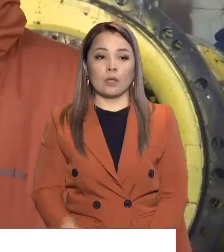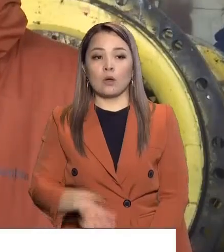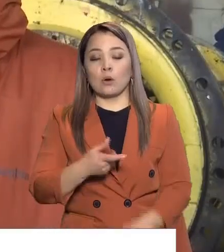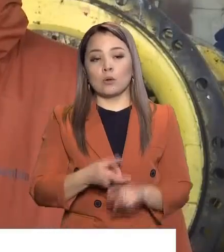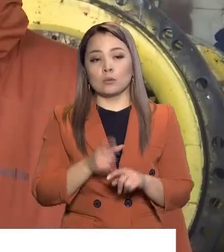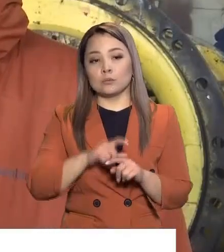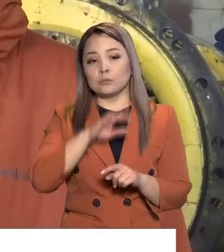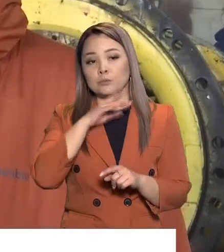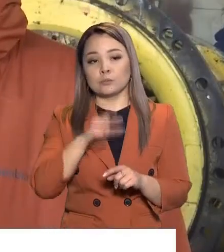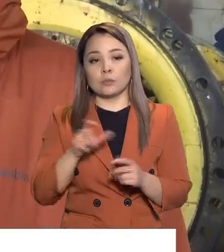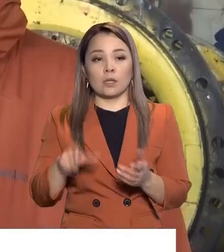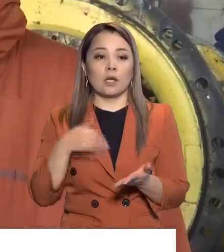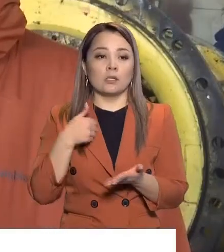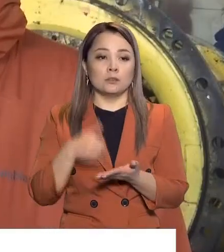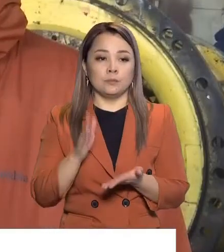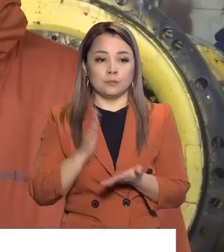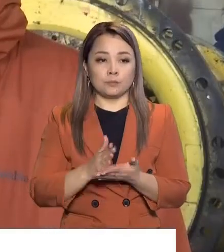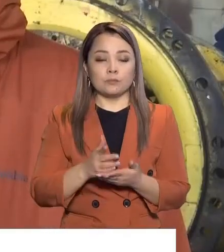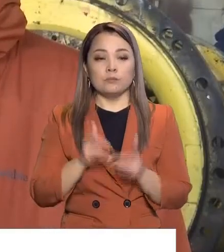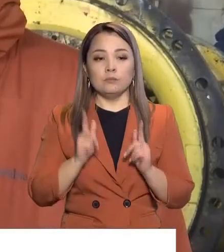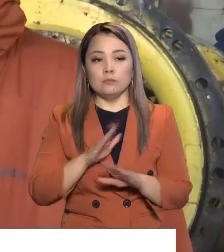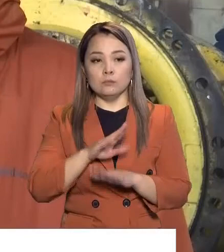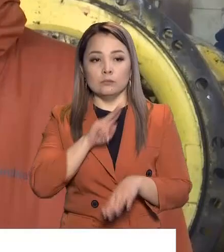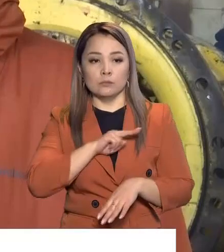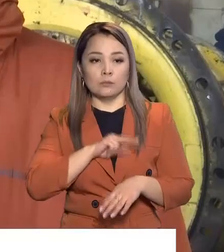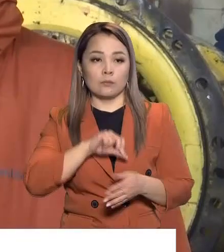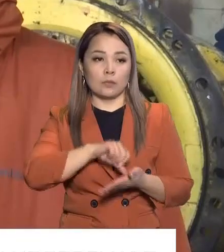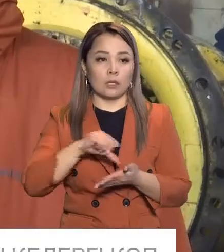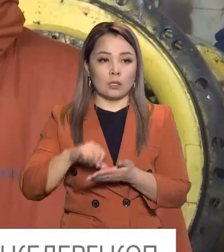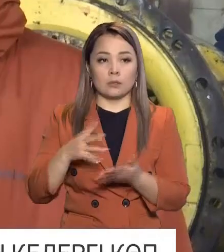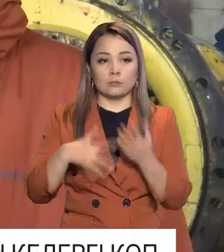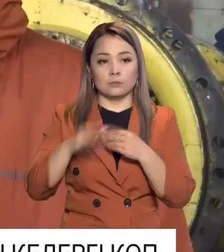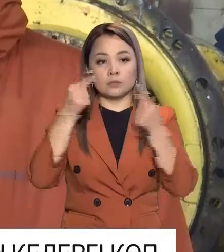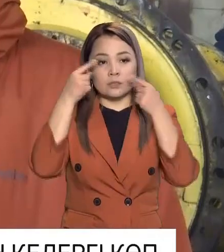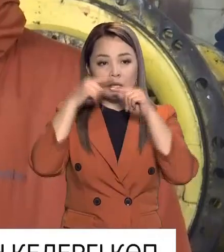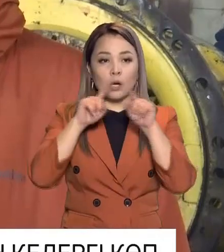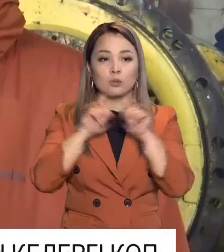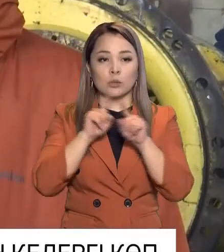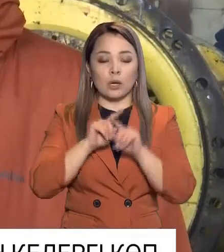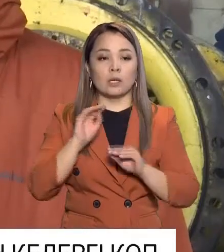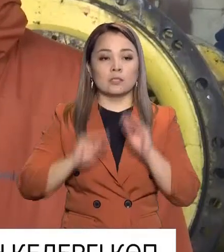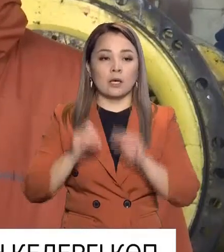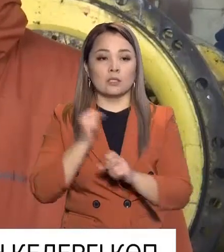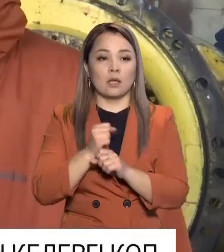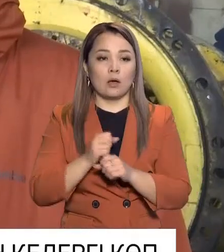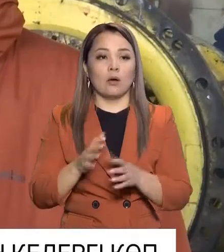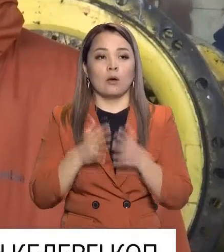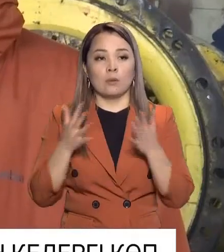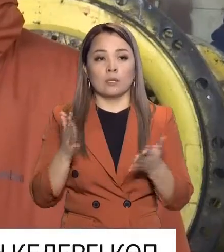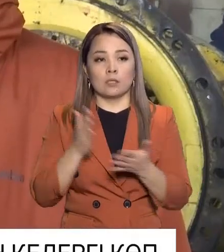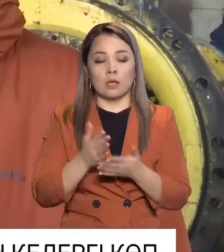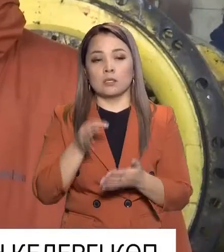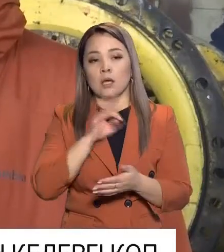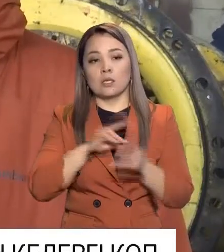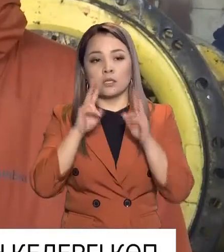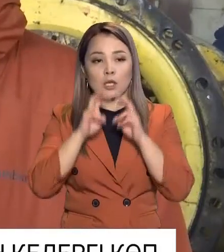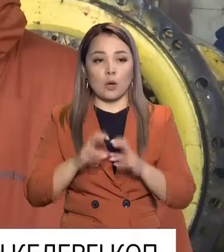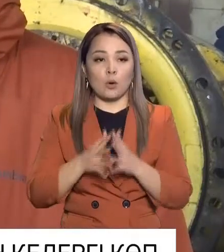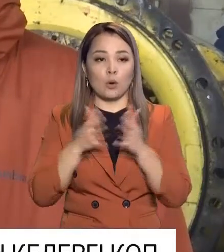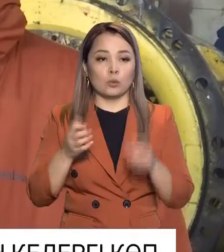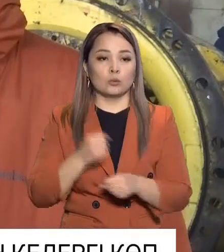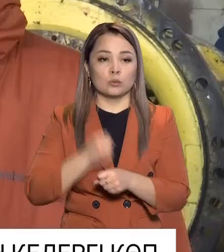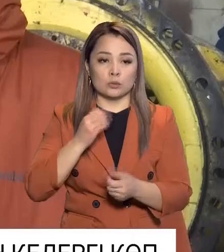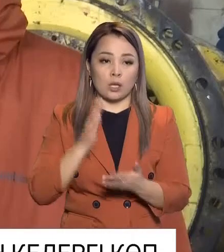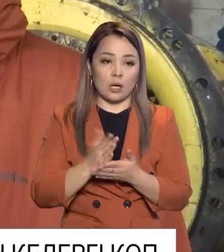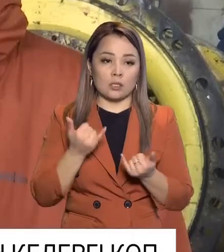Көп адам бізбен жұмыс істеуге келгісі келмейді. Оңалту жөніндегі уәкілетті өкіл техникаларды, саймандарды аумаққа кіргізіп шығаруға тексерісін тым күшейтіп